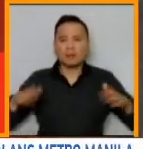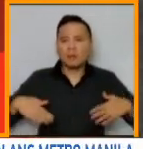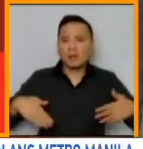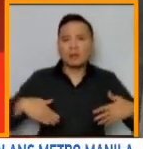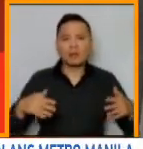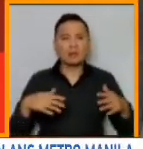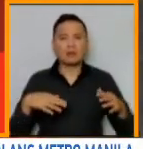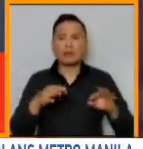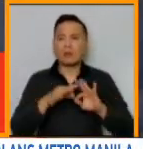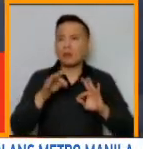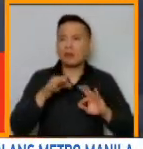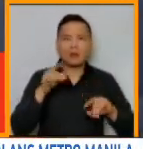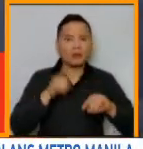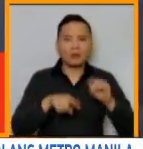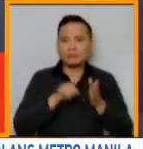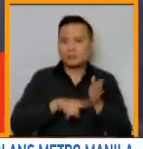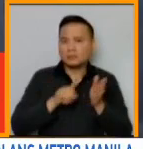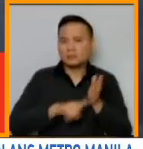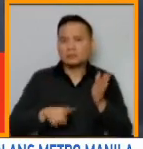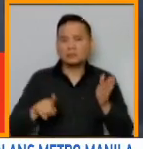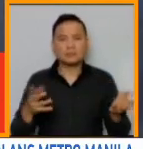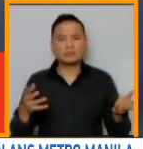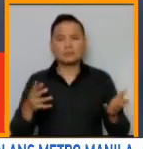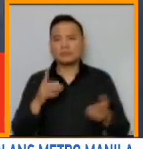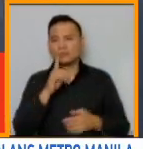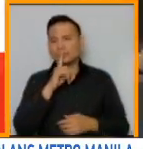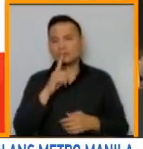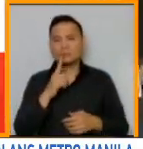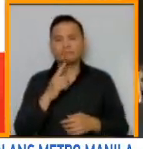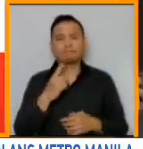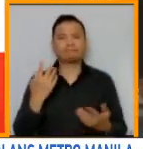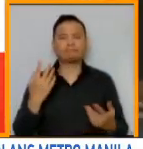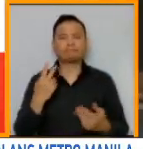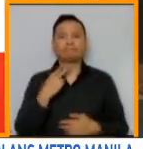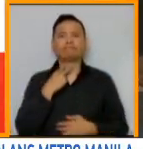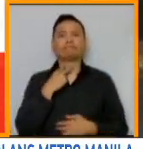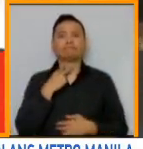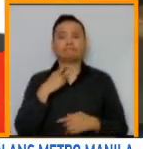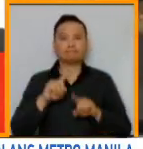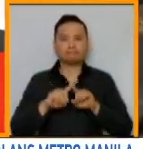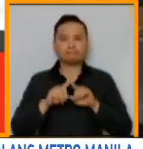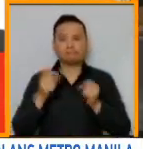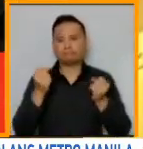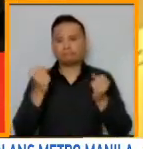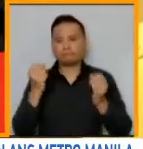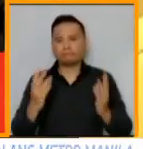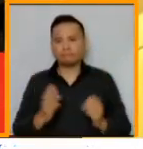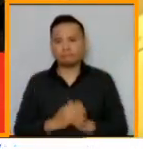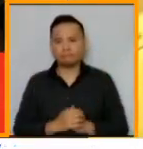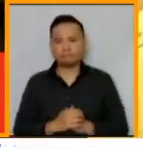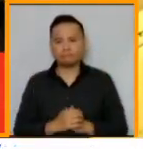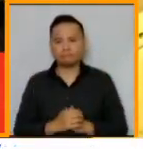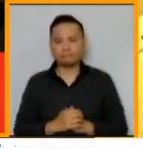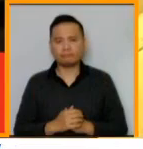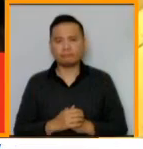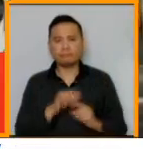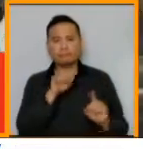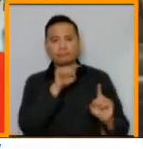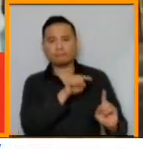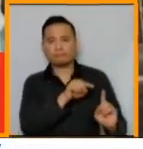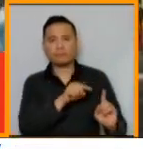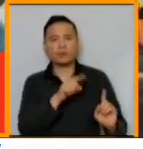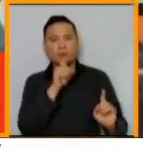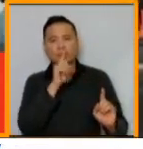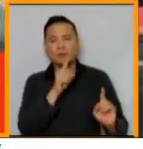mga driver. Ganito rin ang pananaw ni Mang Rogelio. Aniya, humina na nga raw ang kita nila. Masihina pa kapag naipatupad